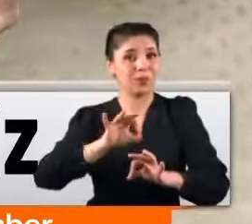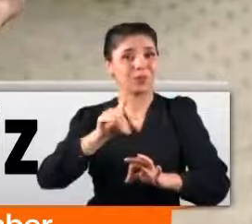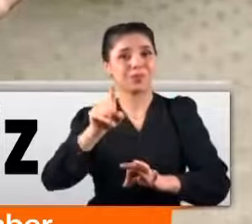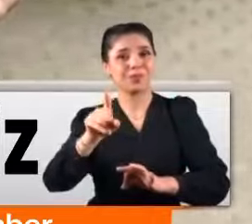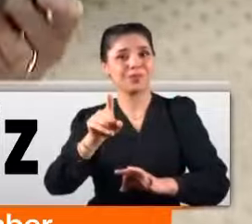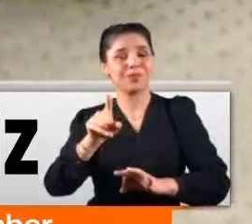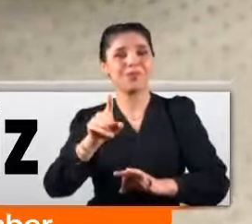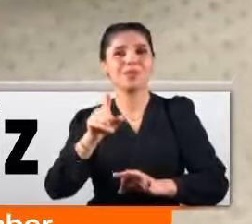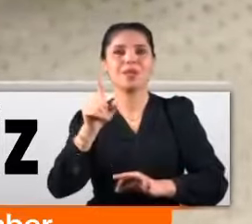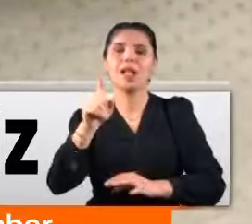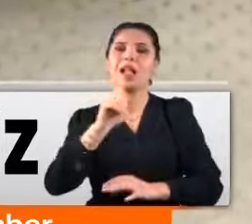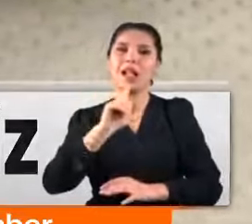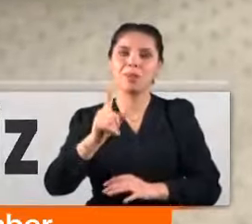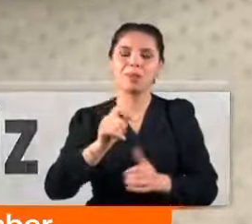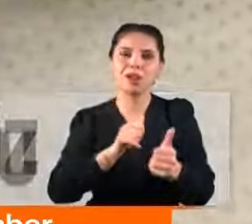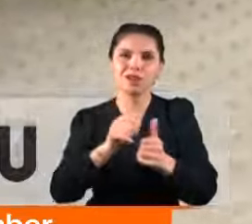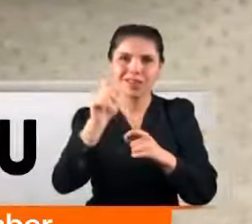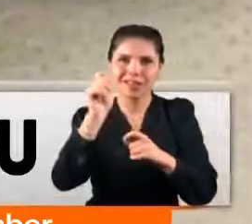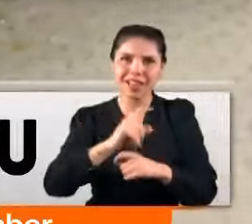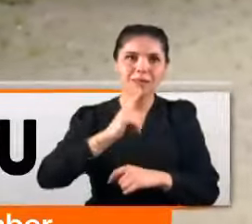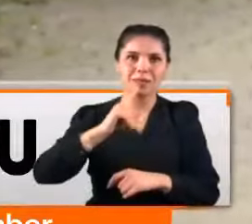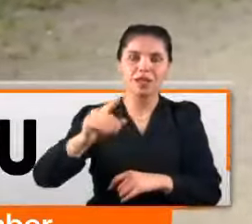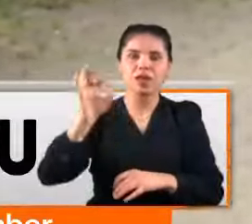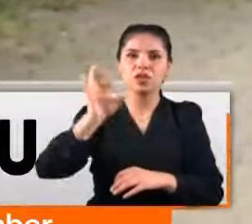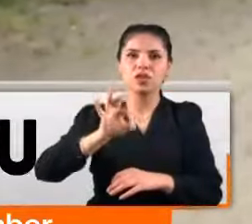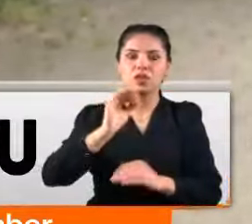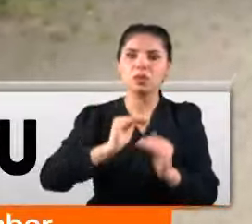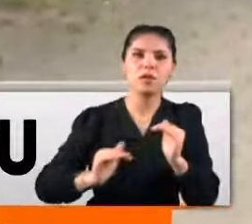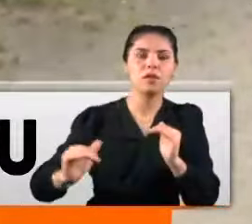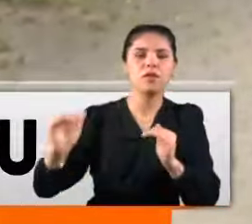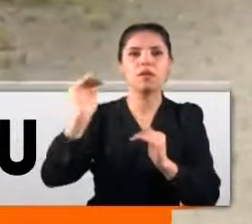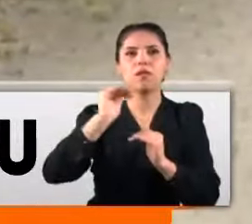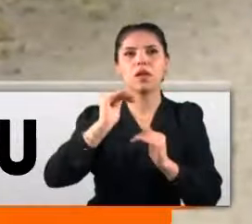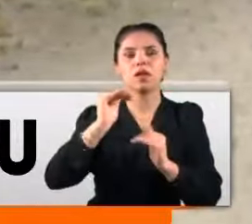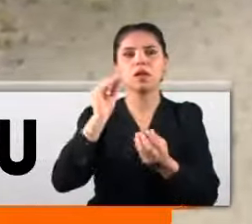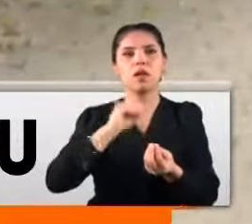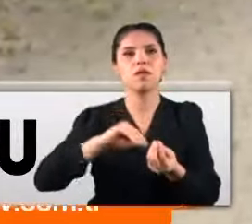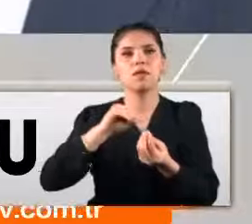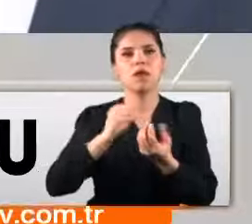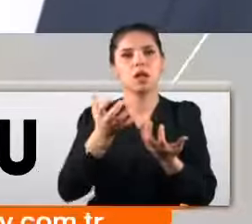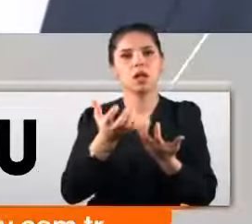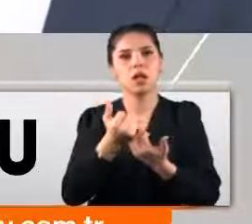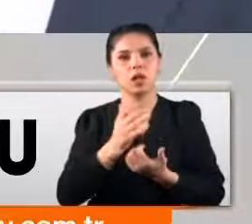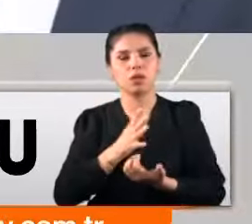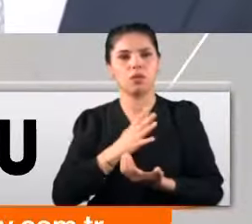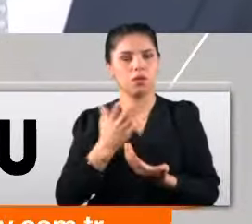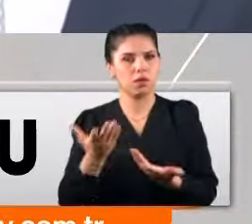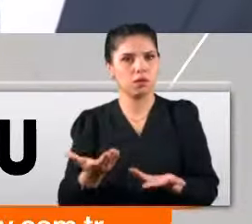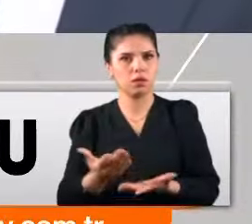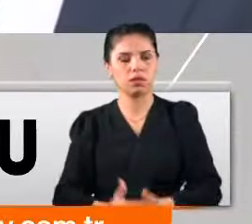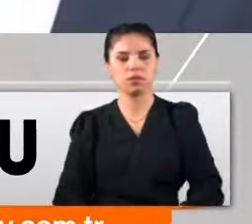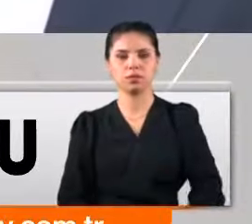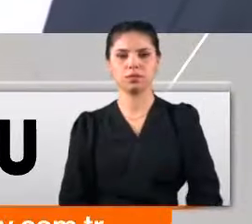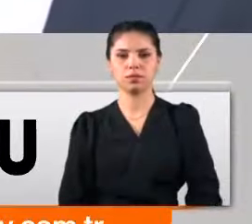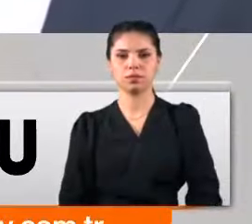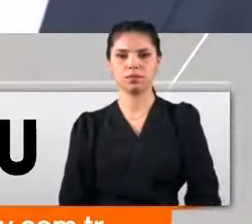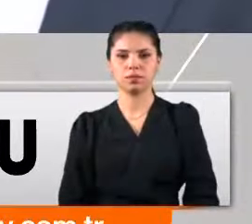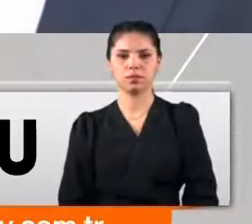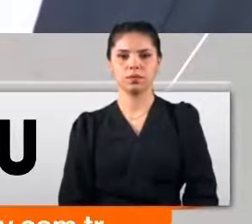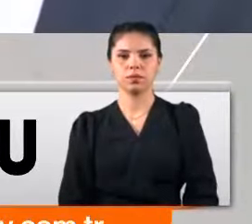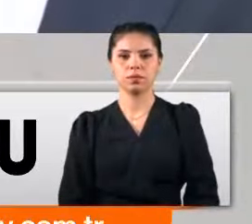minnet istedikleri ödemelerden artık yüksek oranda faiz talep etmeye başladılar. Kredi kartı otomatik